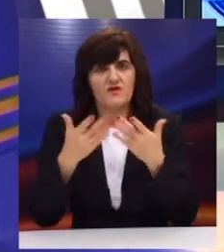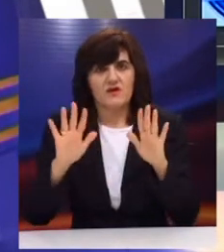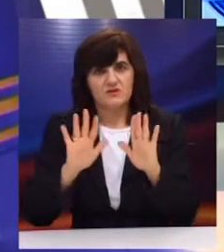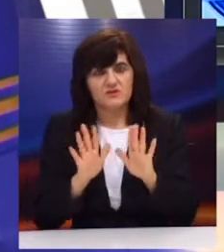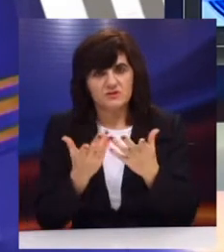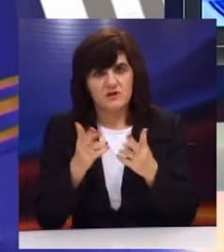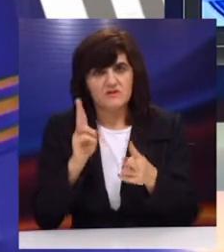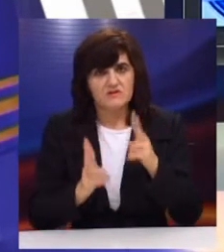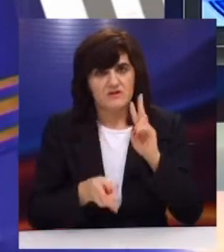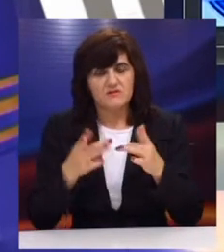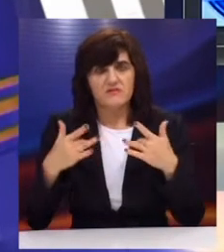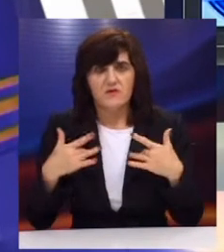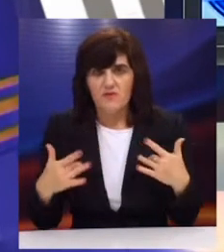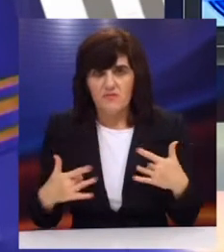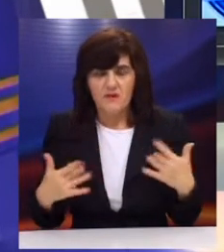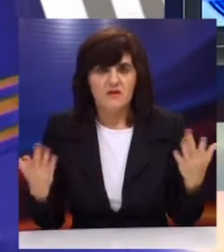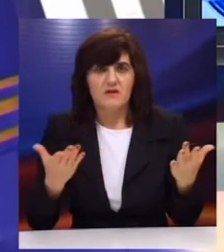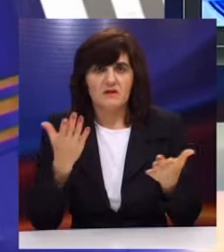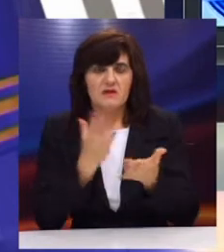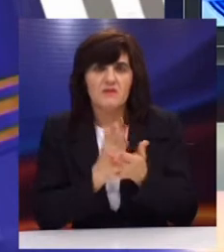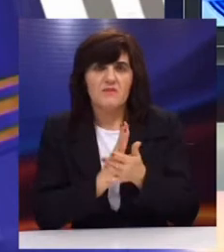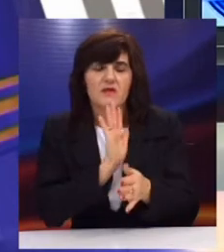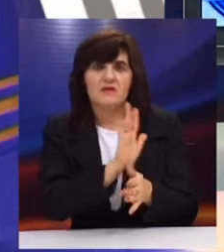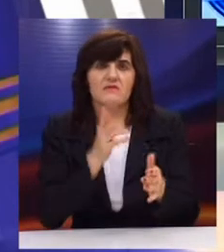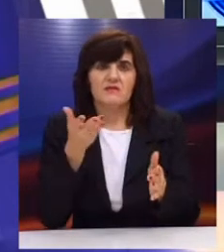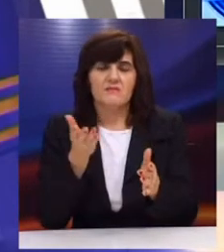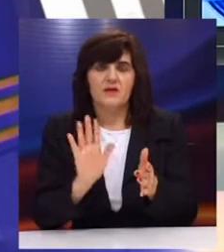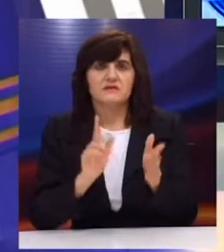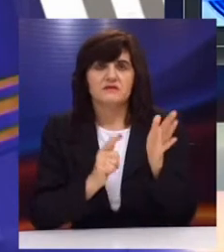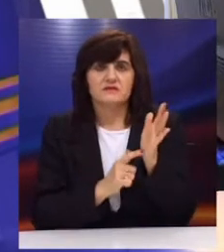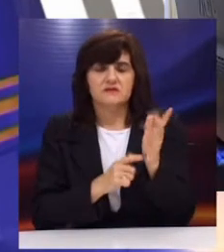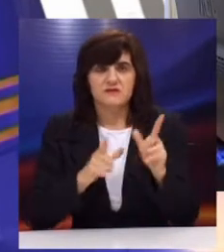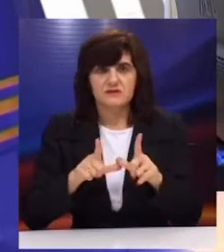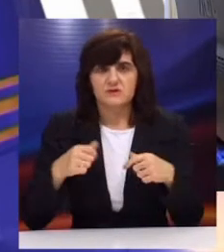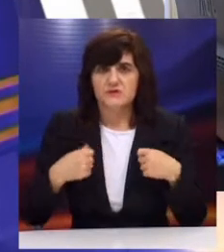protest prosvetnih radnika, na kom su učestvovali i predstavnici sindikata iz Subotice.